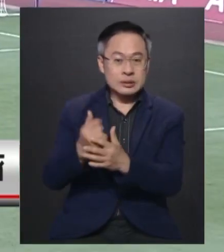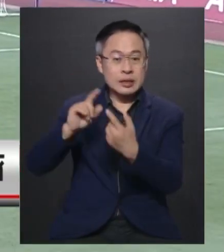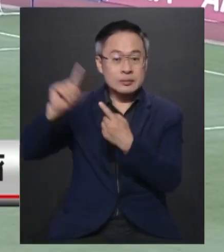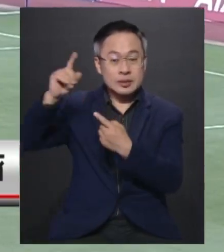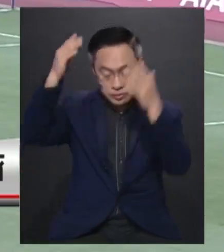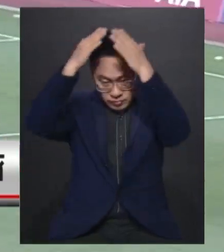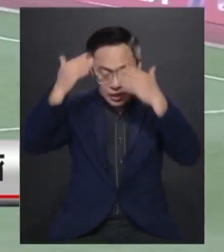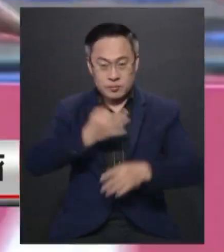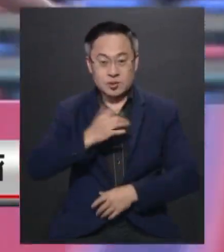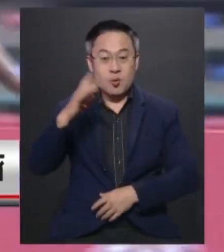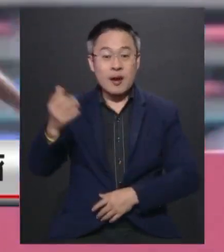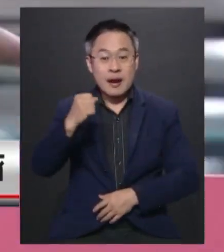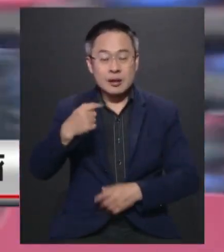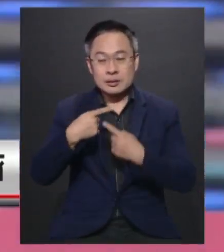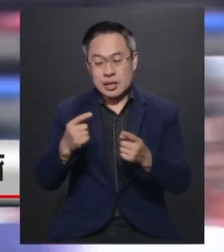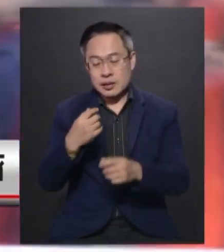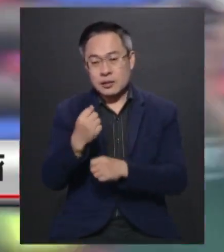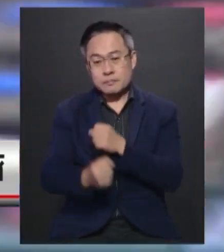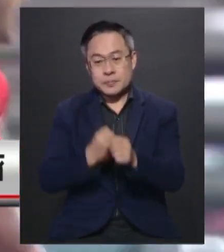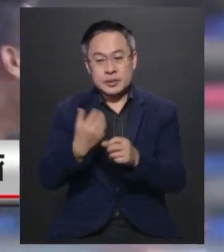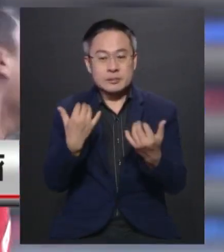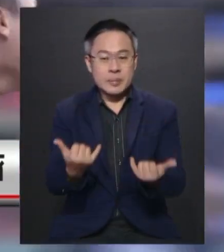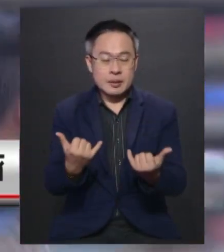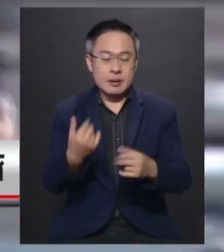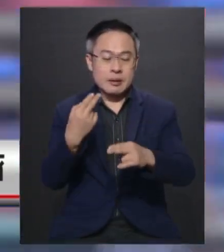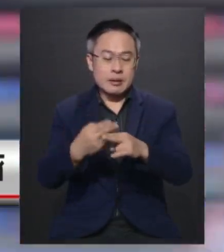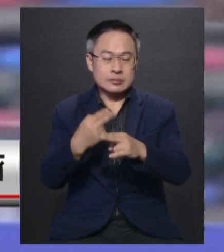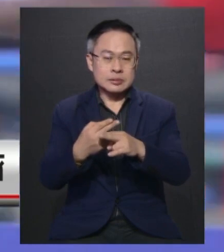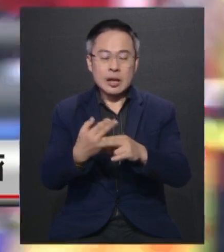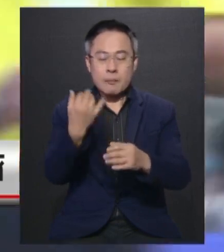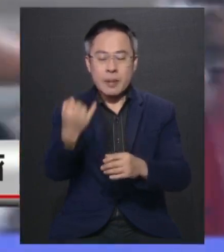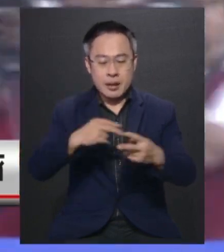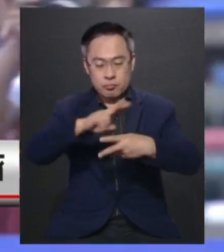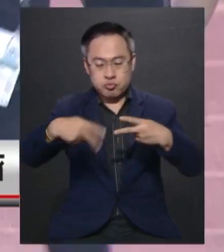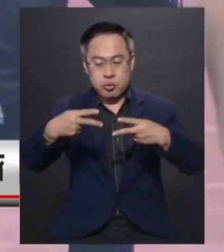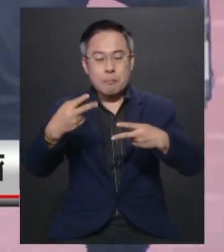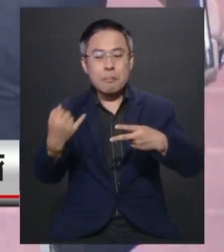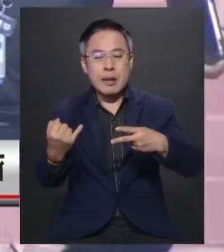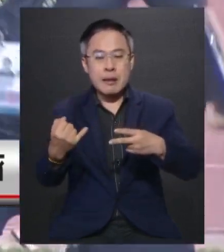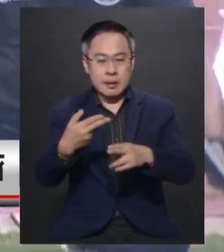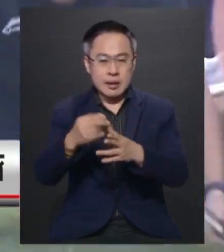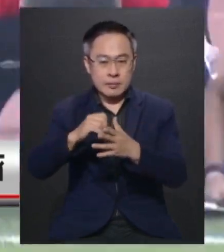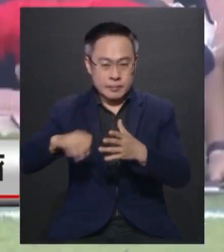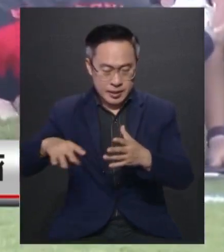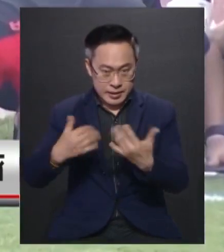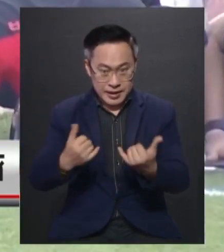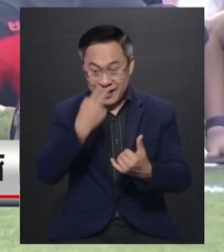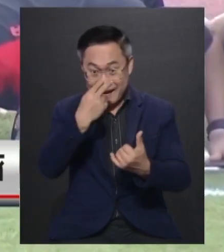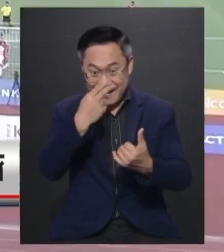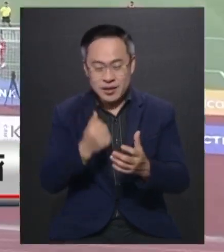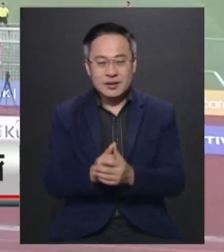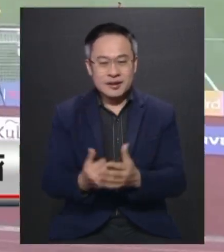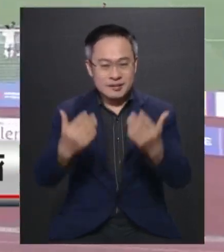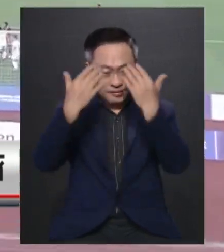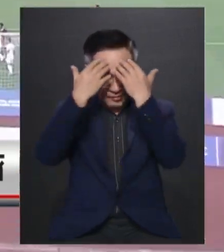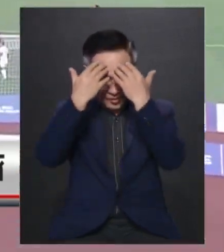เริ่มมา 10นาทีเท่านั้นอินโดขึ้นนำก่อน 1ประตูต่อ 0จากลูกสูตรพุ่งไกลนะของ pradamaอาคารค่ะแล้วก็ลอย